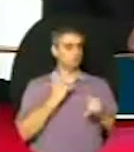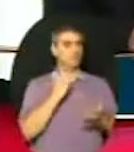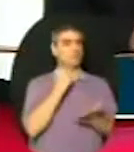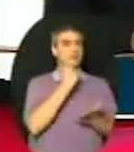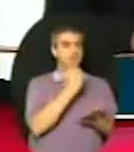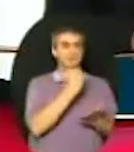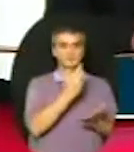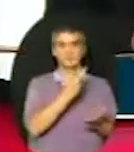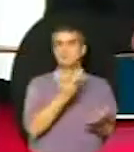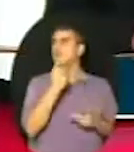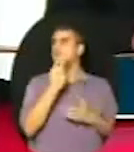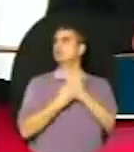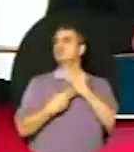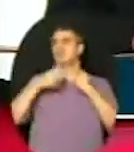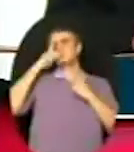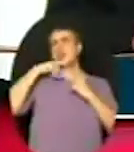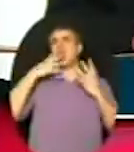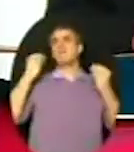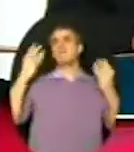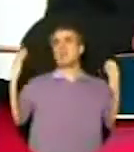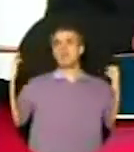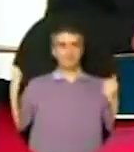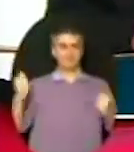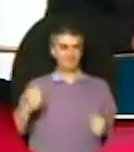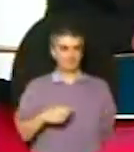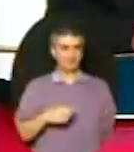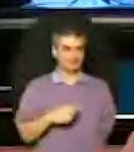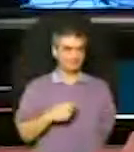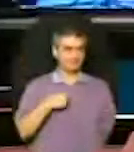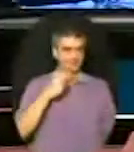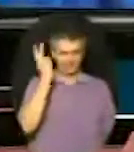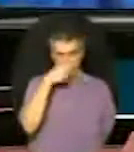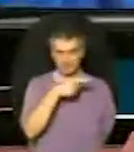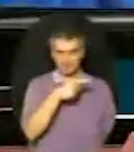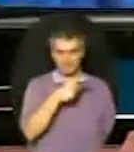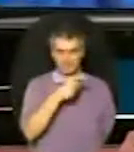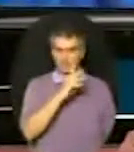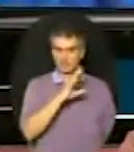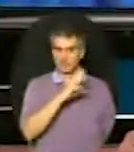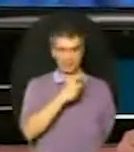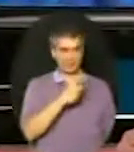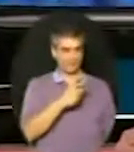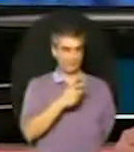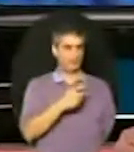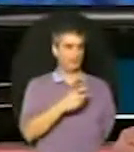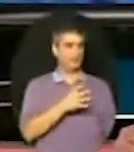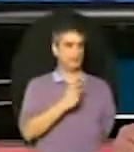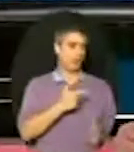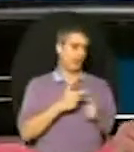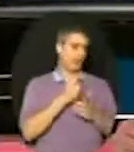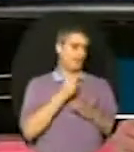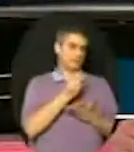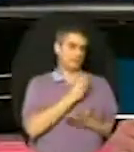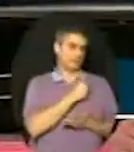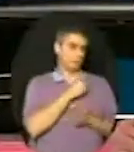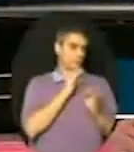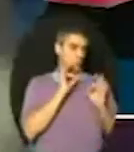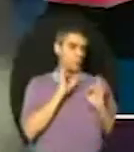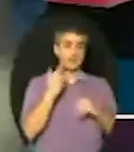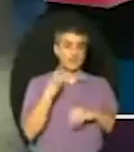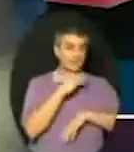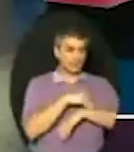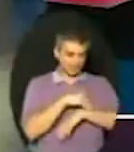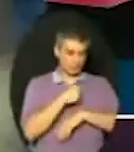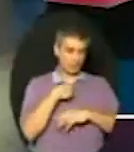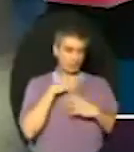רבים. וככה נוכל לבצע את הפעולה גם אחר כך. אבל אגף התקציבים לא התקן אותנו בסכומים הללו. כשהותקנו, אנחנו דנים